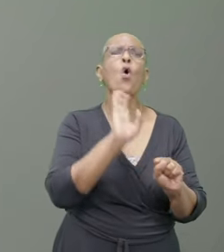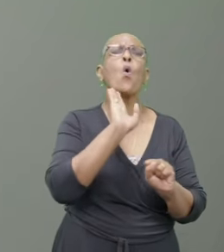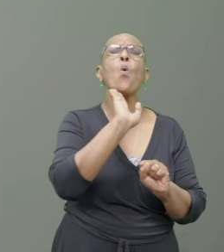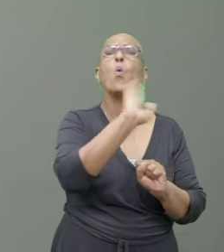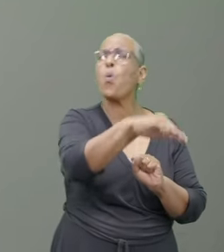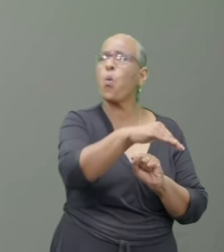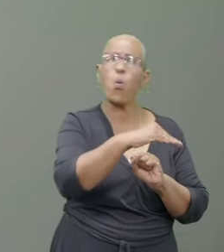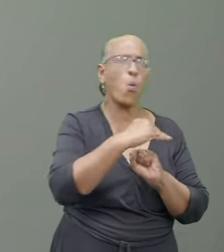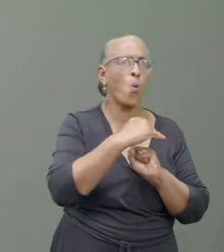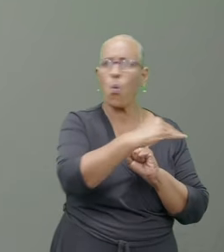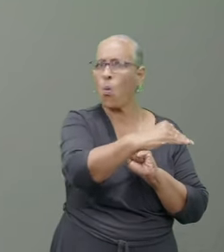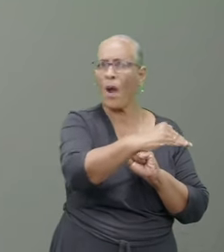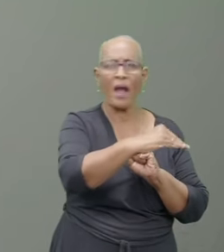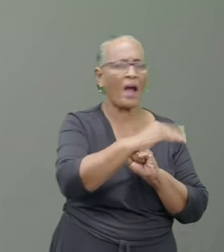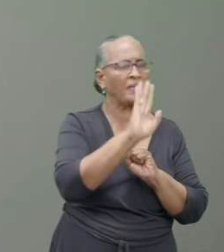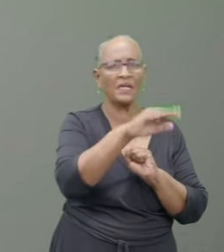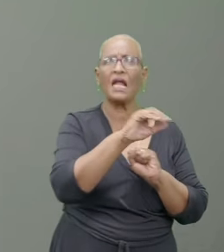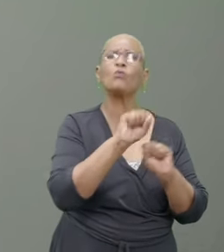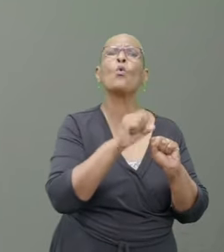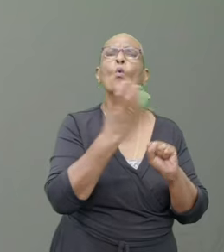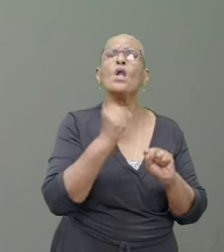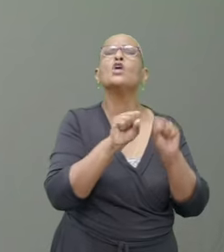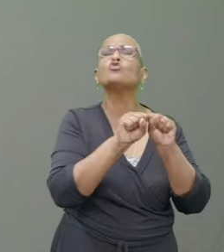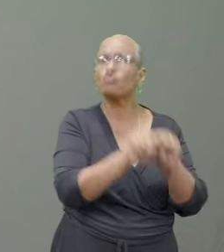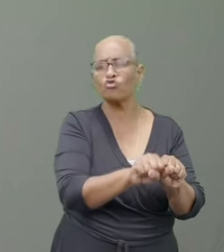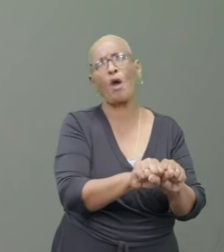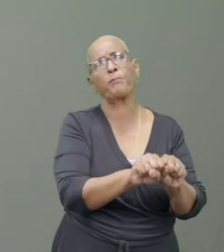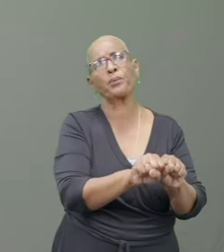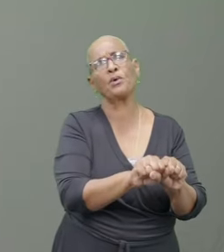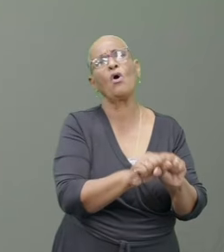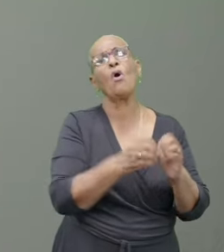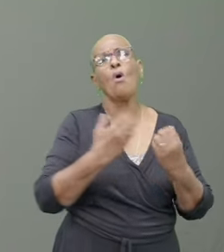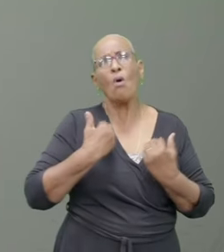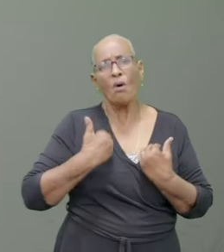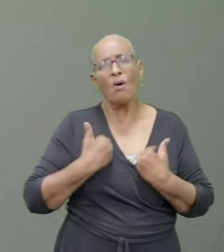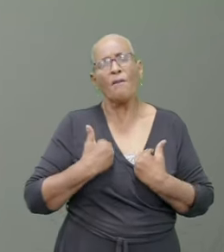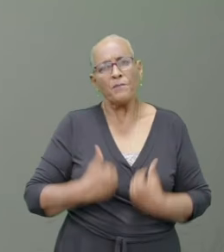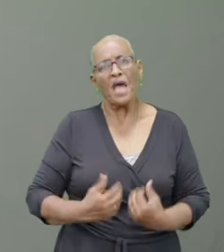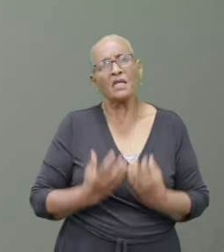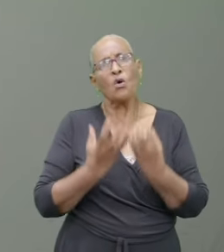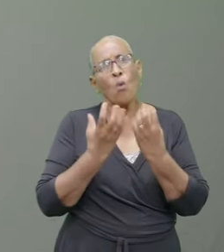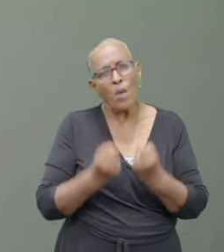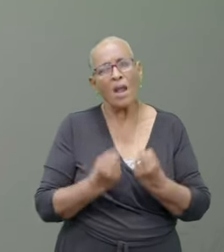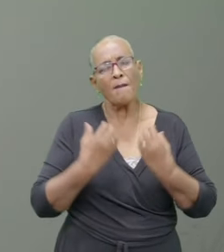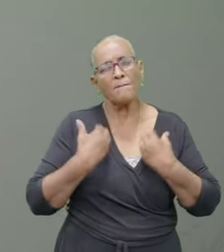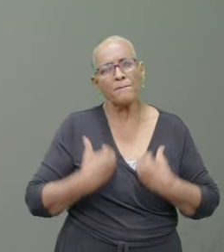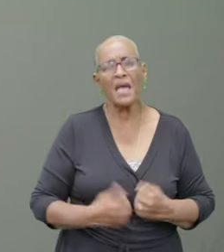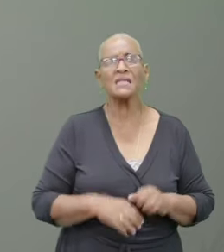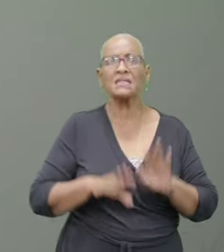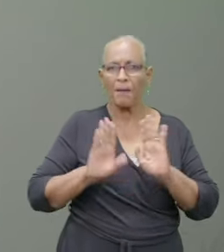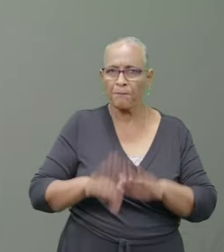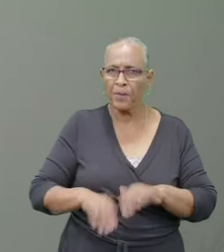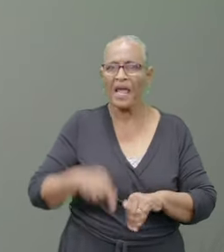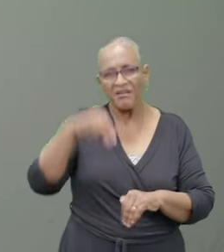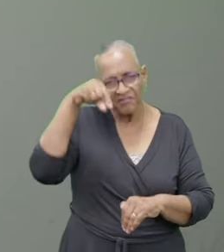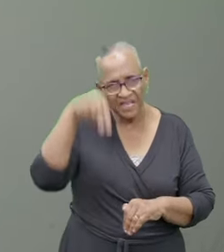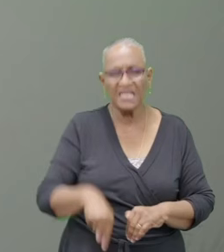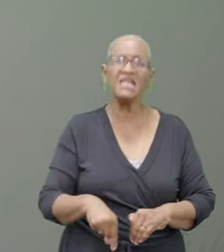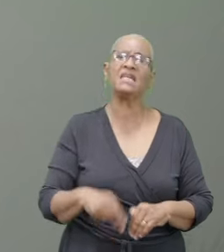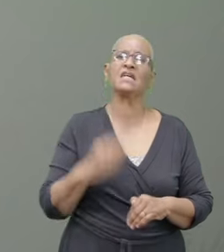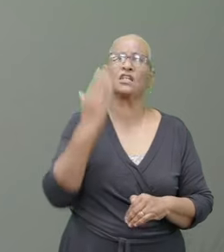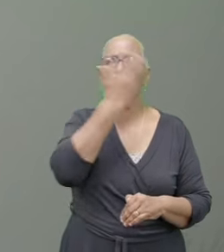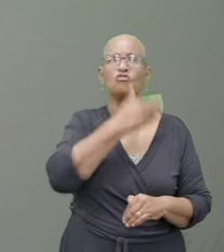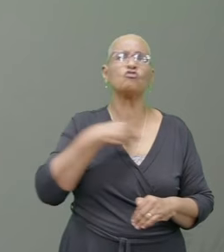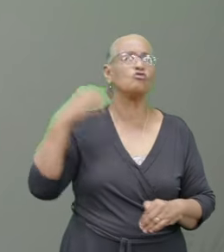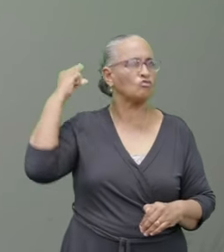verder incentives te gaan geven, om ziekenhuizen incentives te gaan geven, om opleidingen te gaan financieren,